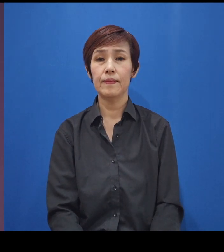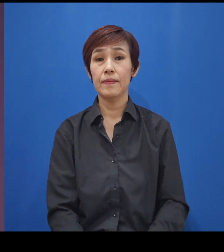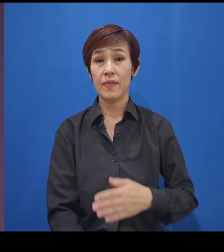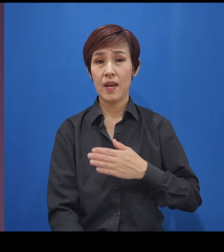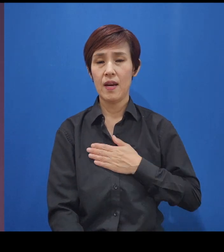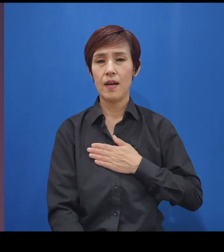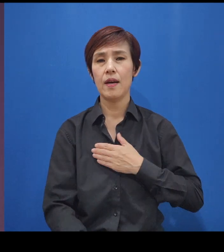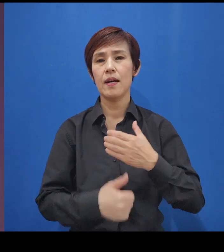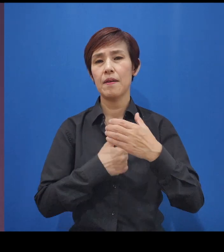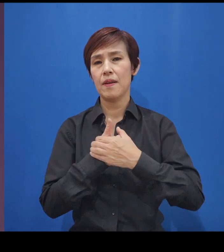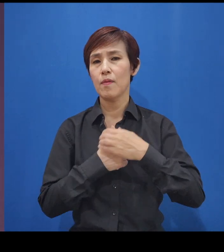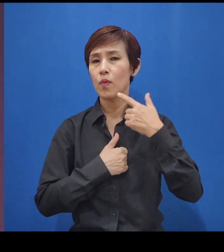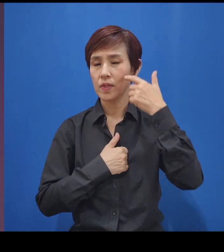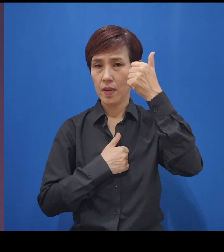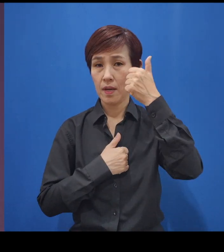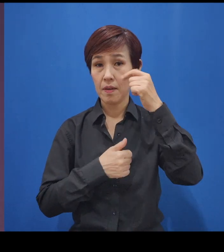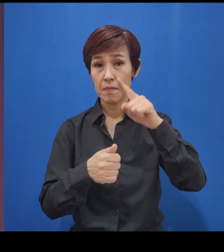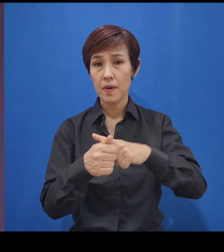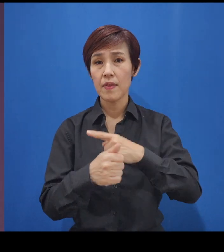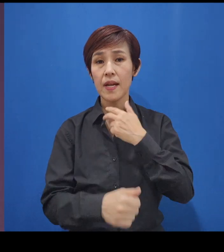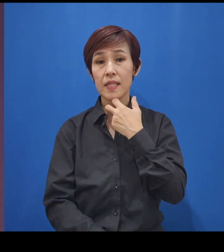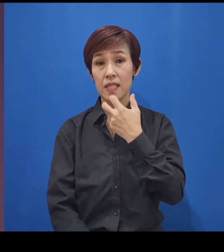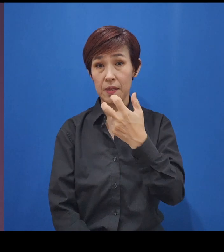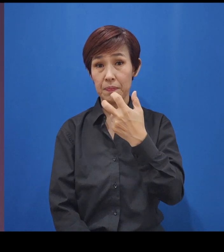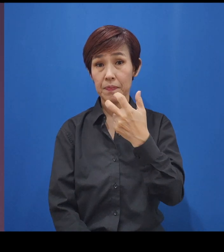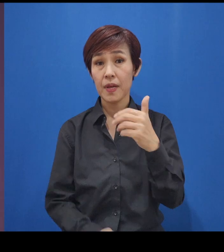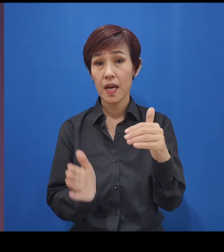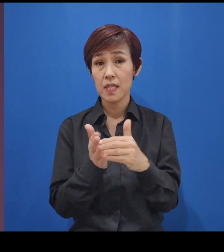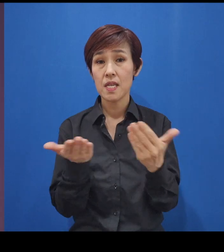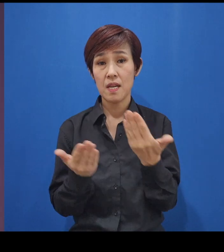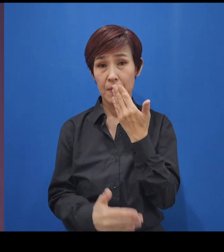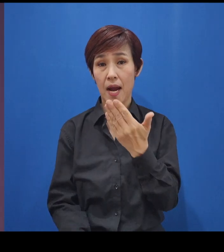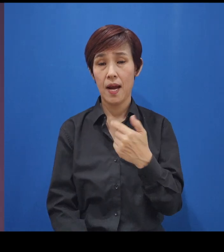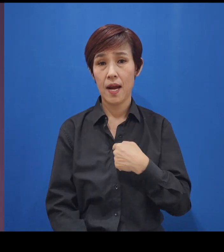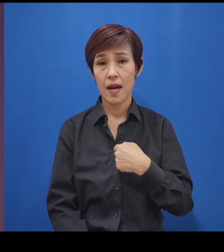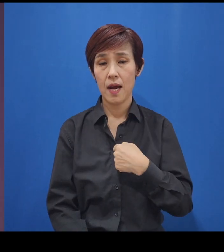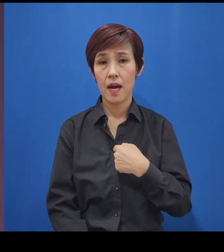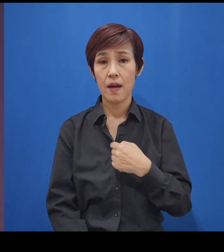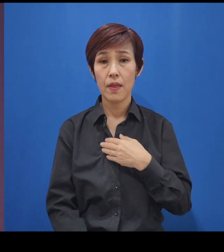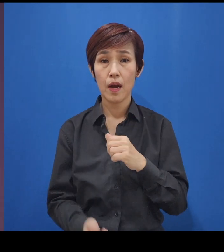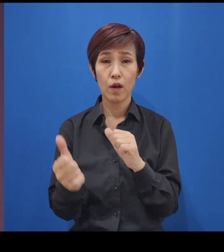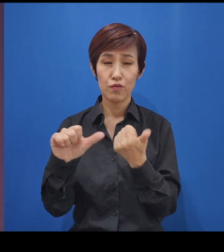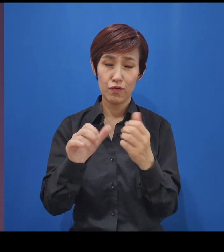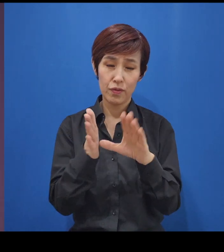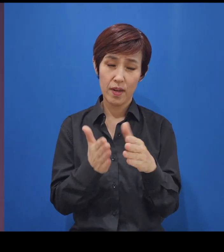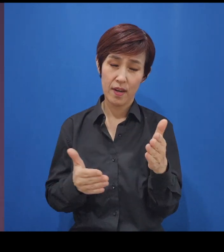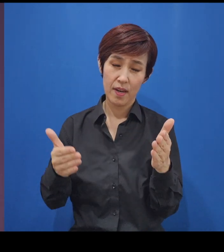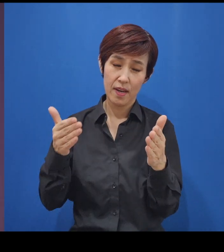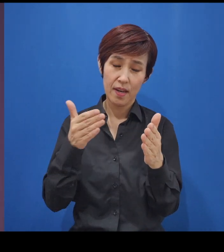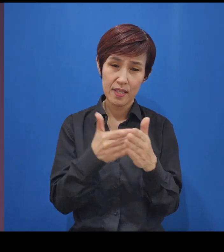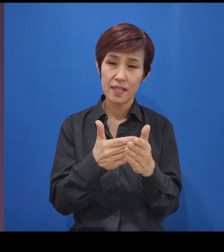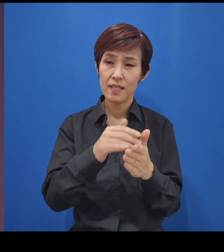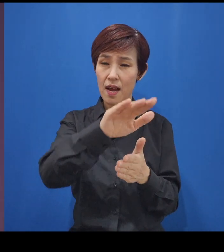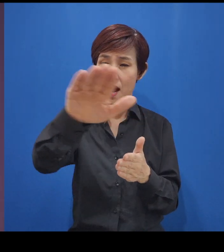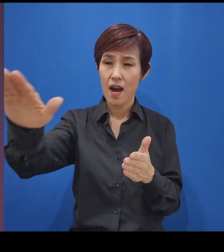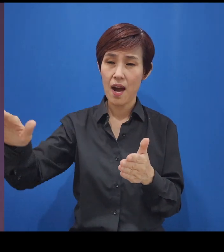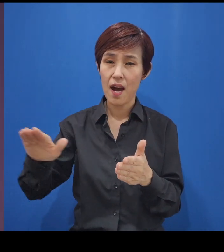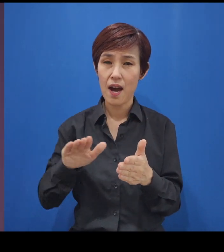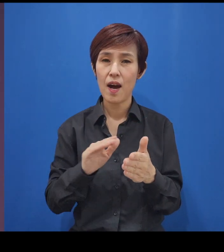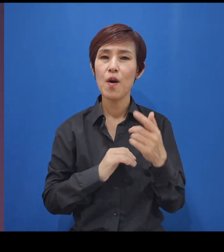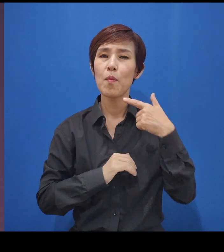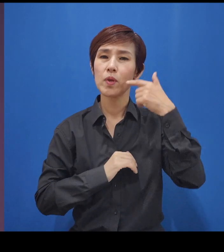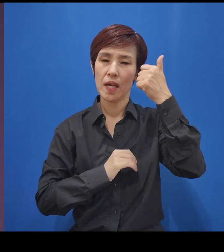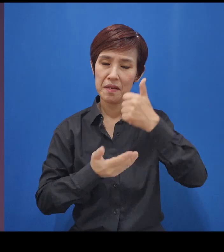저는 위임 목사이기 때문에 70 정년까지 할 수 있습니다. 제가 죽을 때까지 많은 사람들은